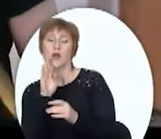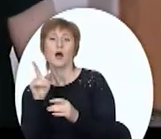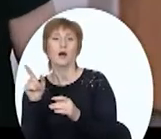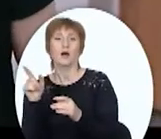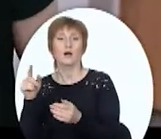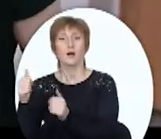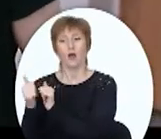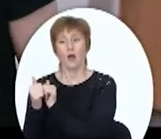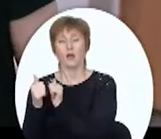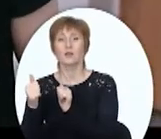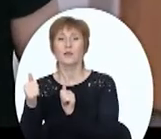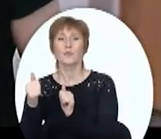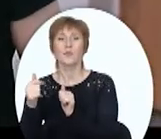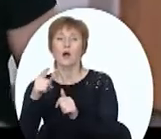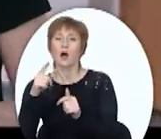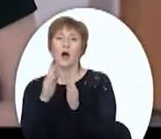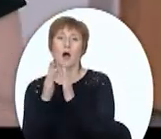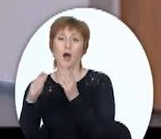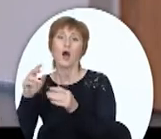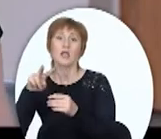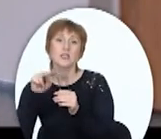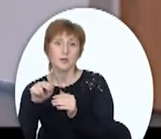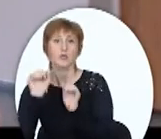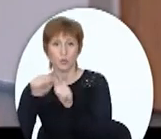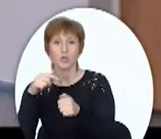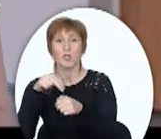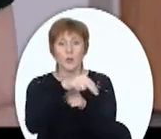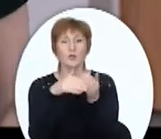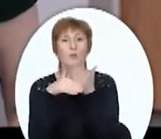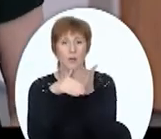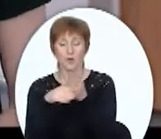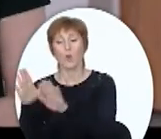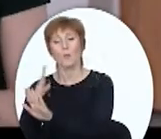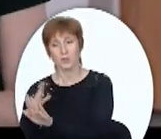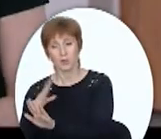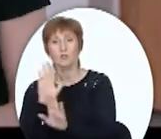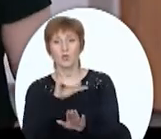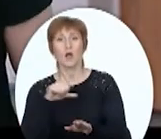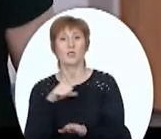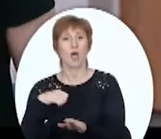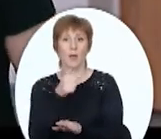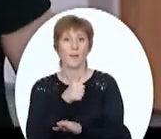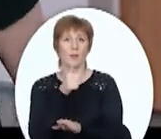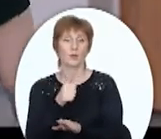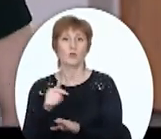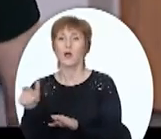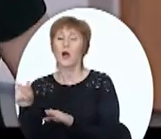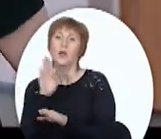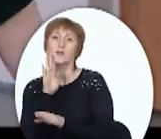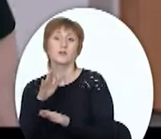танцевального коллектива «Непоседы», говорит: «Лариса Петровна, можно я выбегу, ему помогу?» Я говорю: «Подожди, пусть сам маленечко попробует».